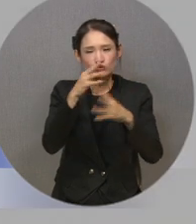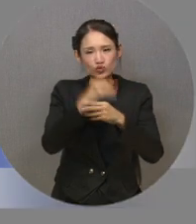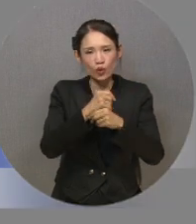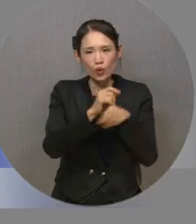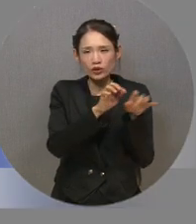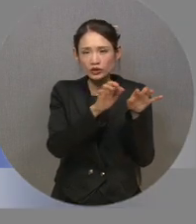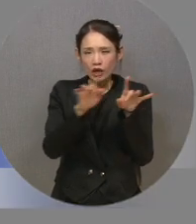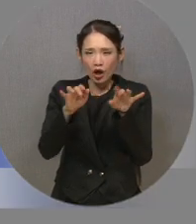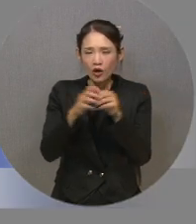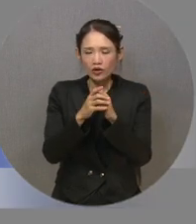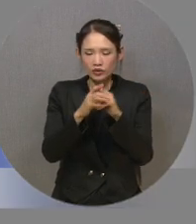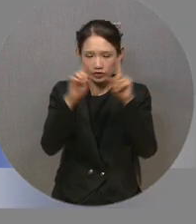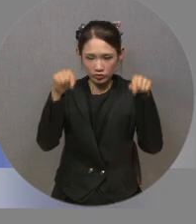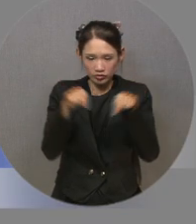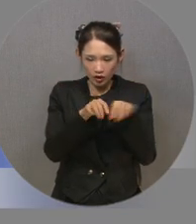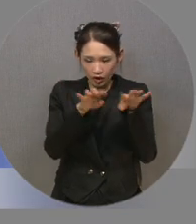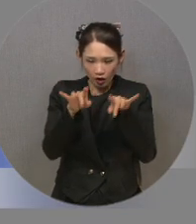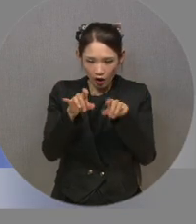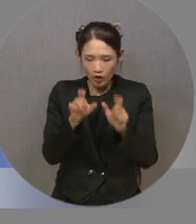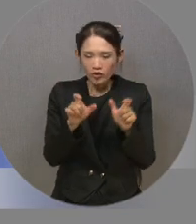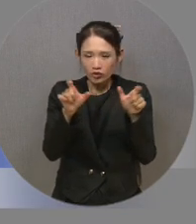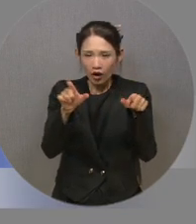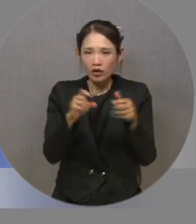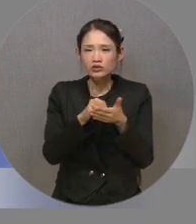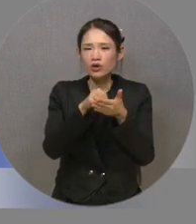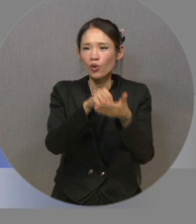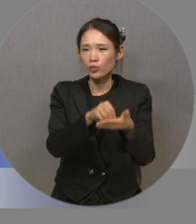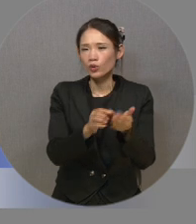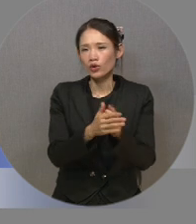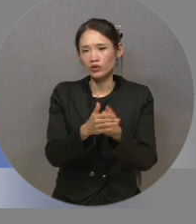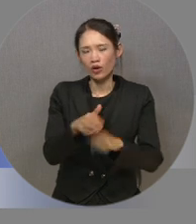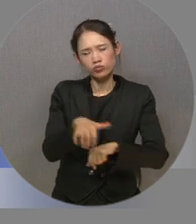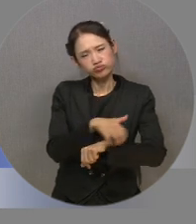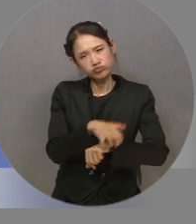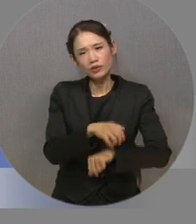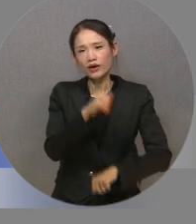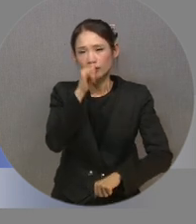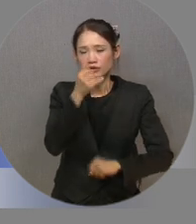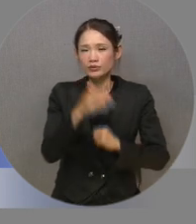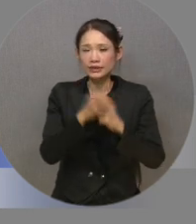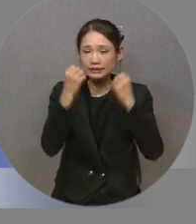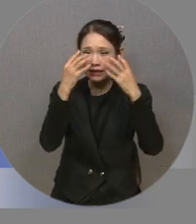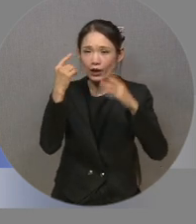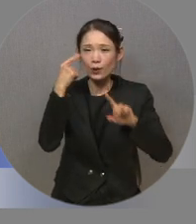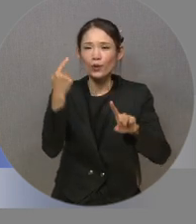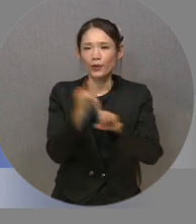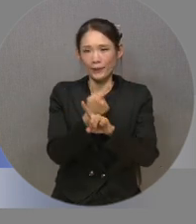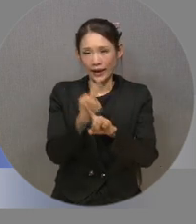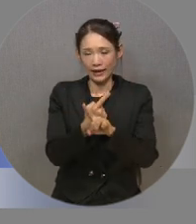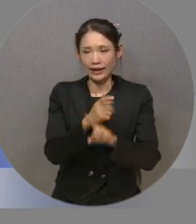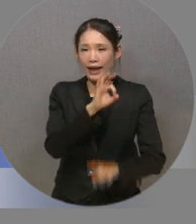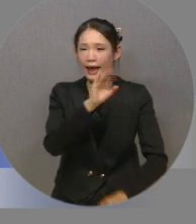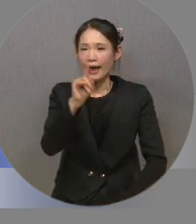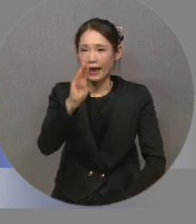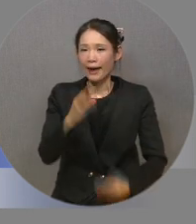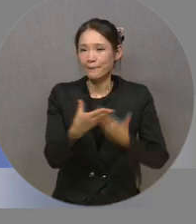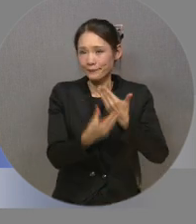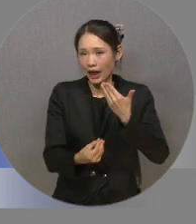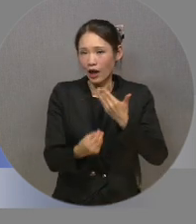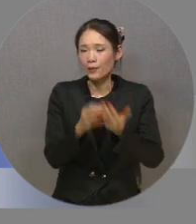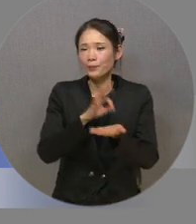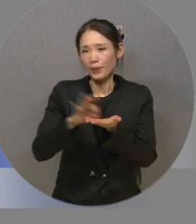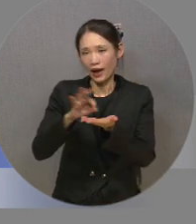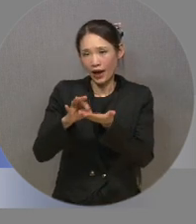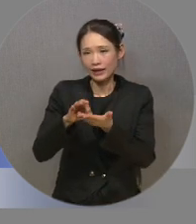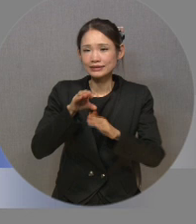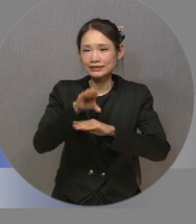포털에서 검색해 접속해야 하는 등 불편함이 있었는데요. 새로이 개발된 앱을 이용하게 되면 차량